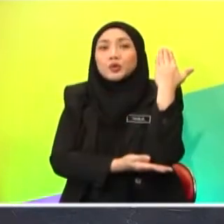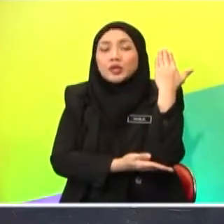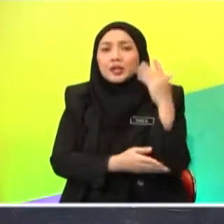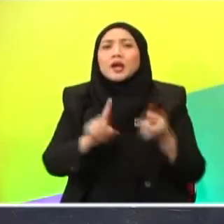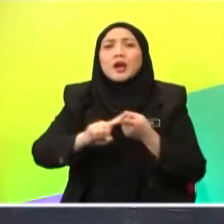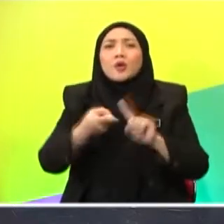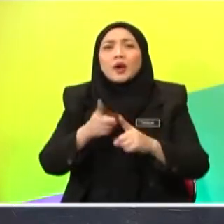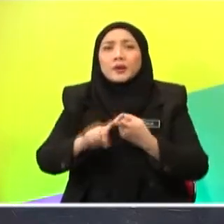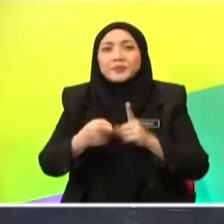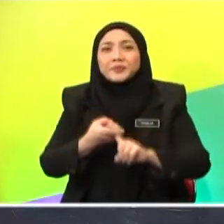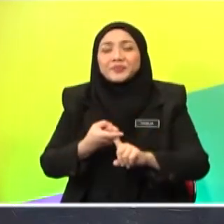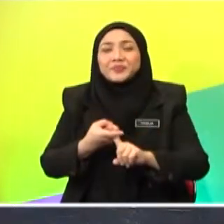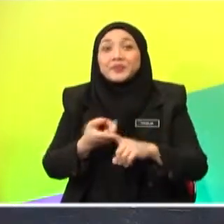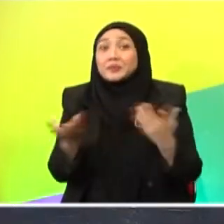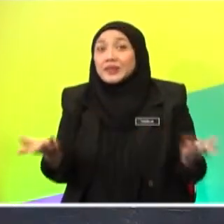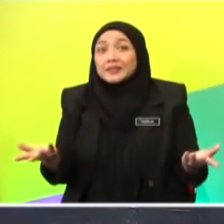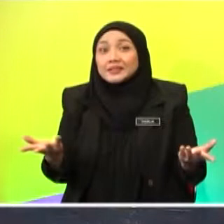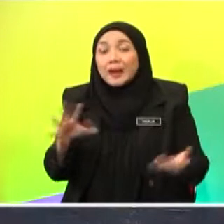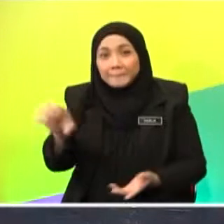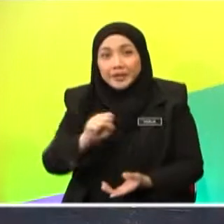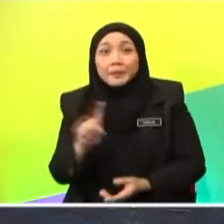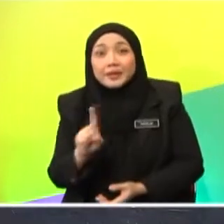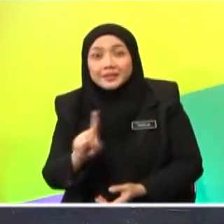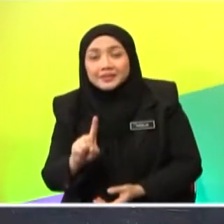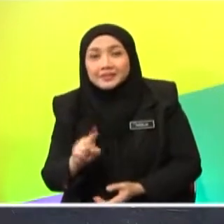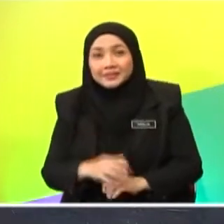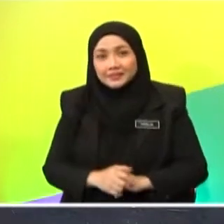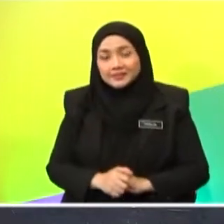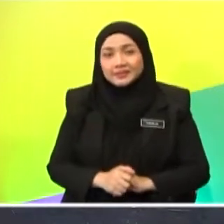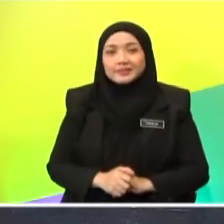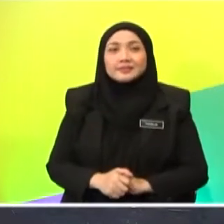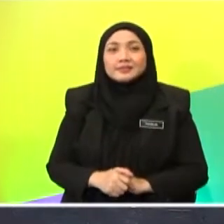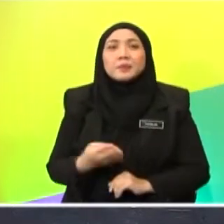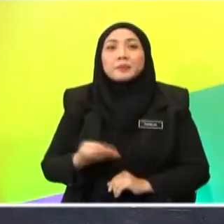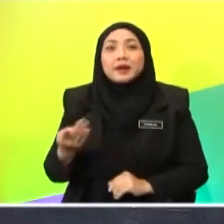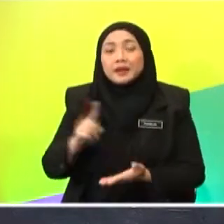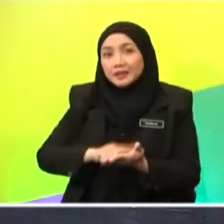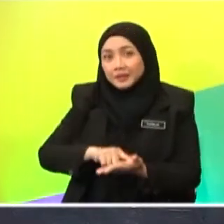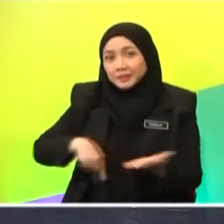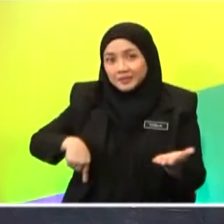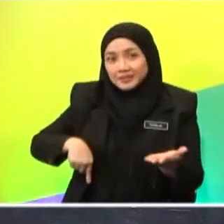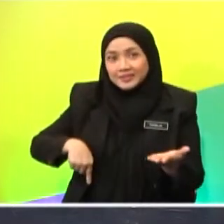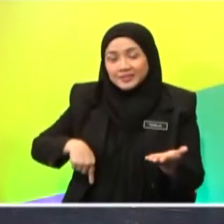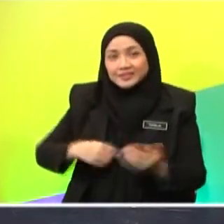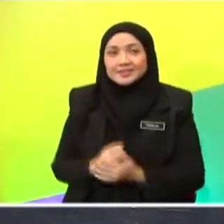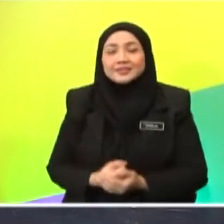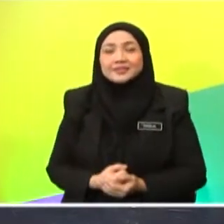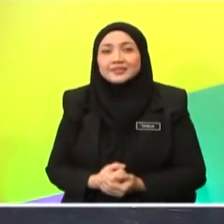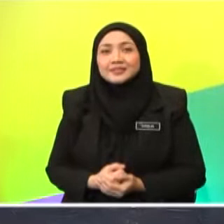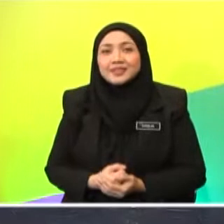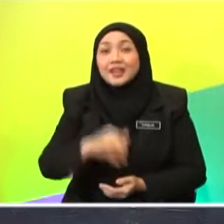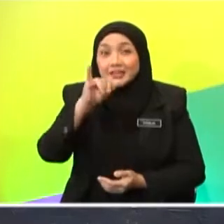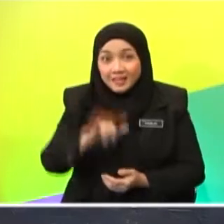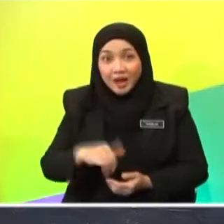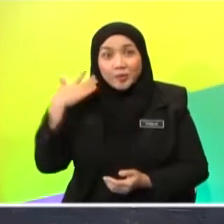Oke saya dengar Mungkin dia sebuah saya ambek biar namanya tuh yang bunyi